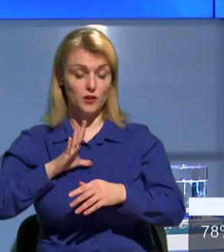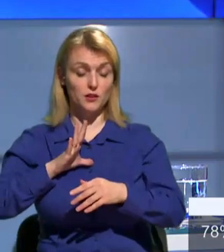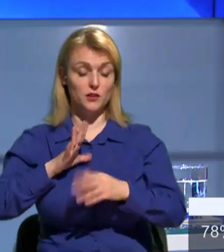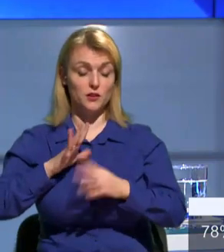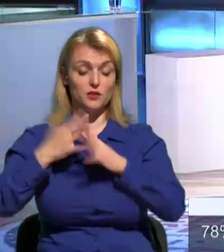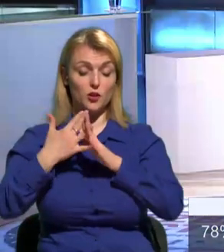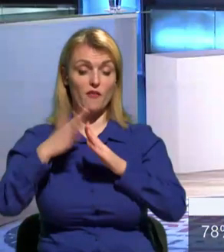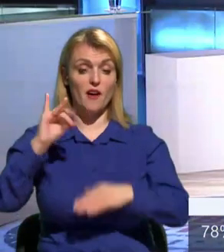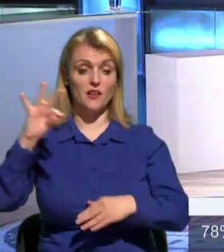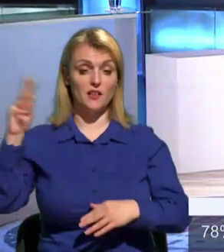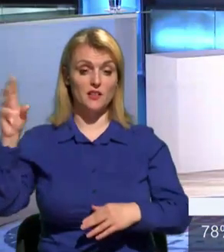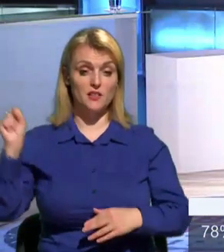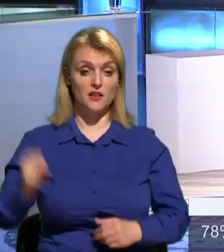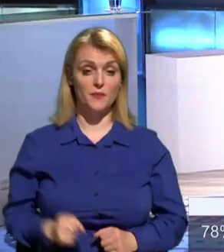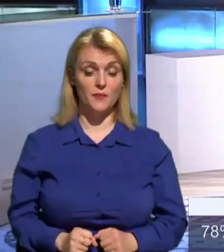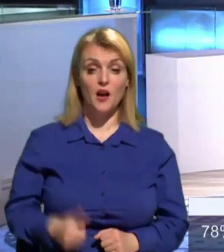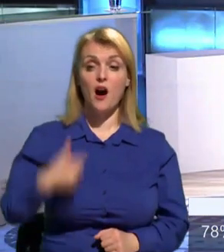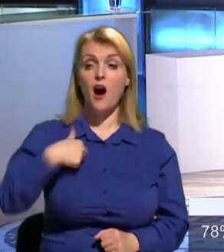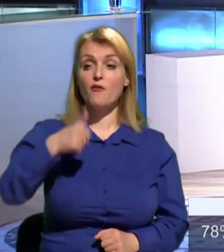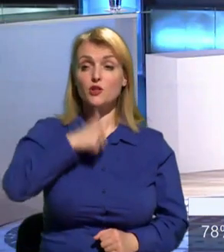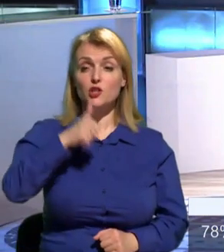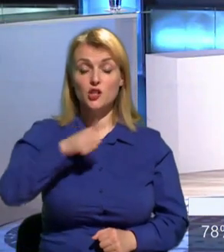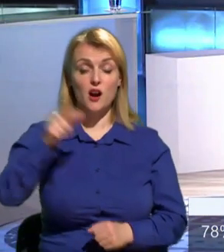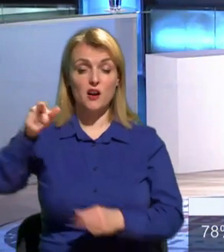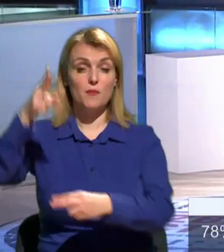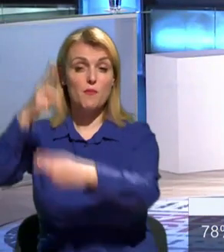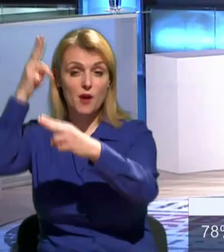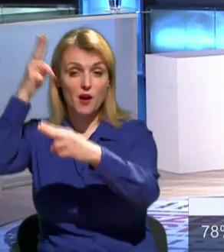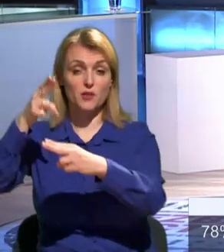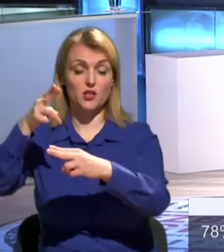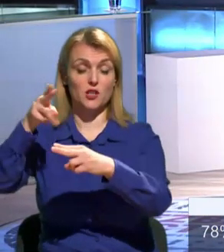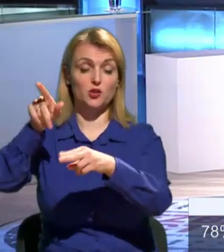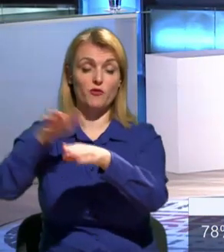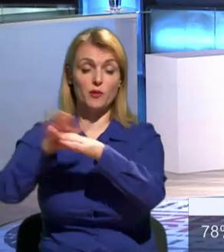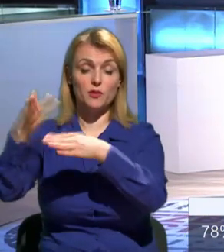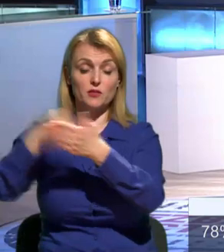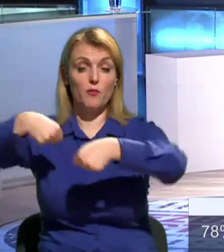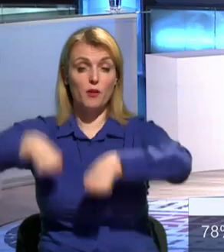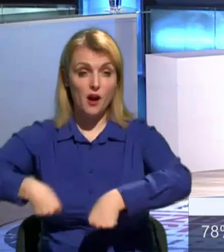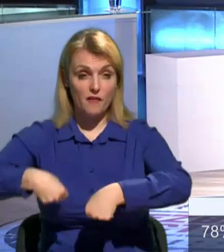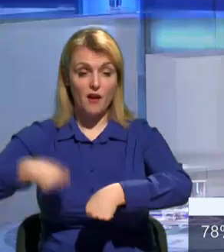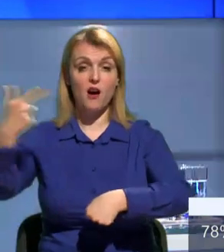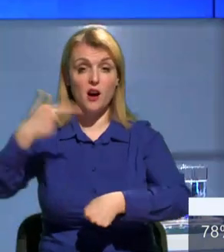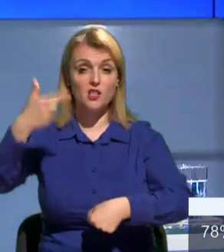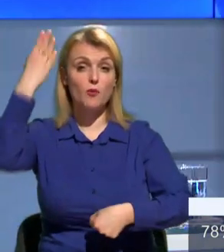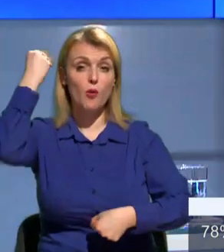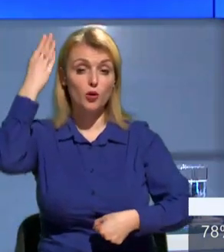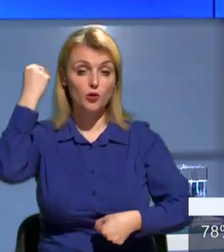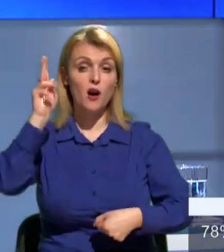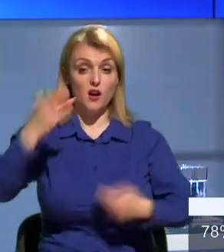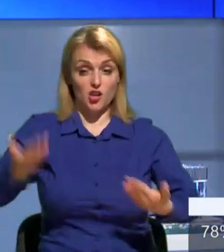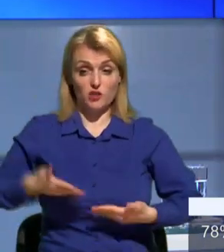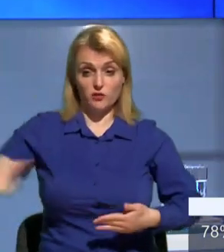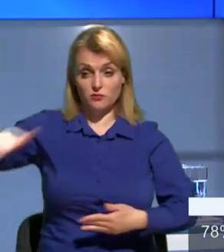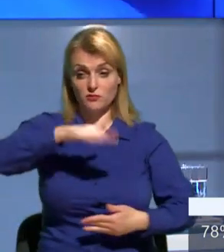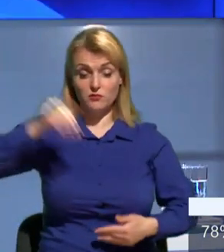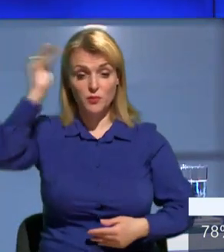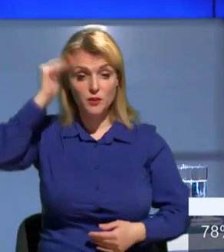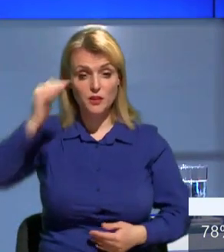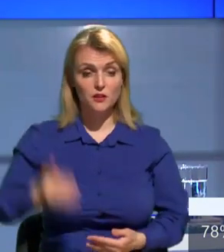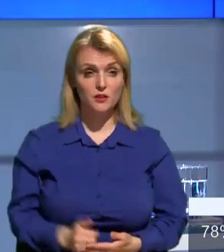Varnița. S-a încercat blocarea dreptului de vot a cetățenilor Republicii Moldova care locuiesc în regiunea